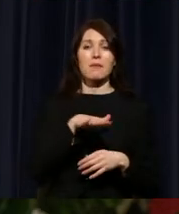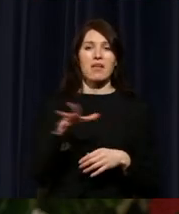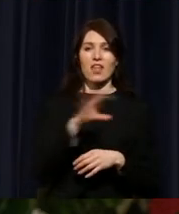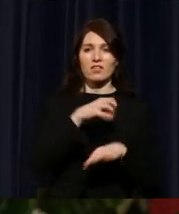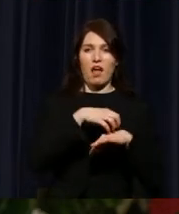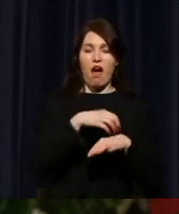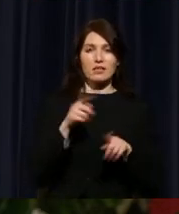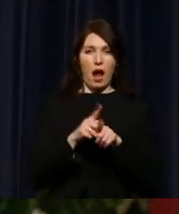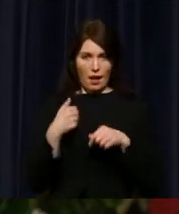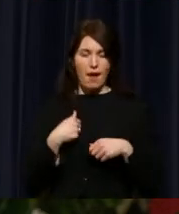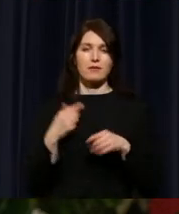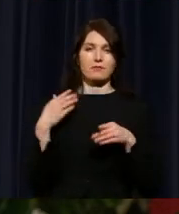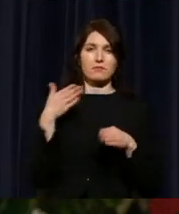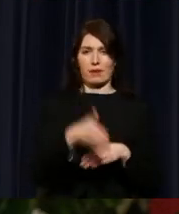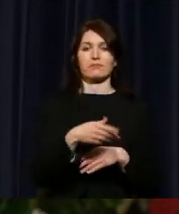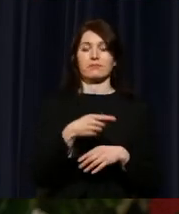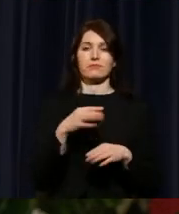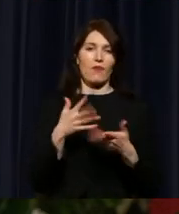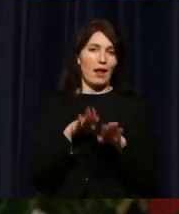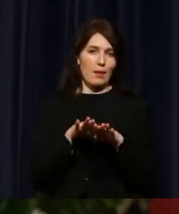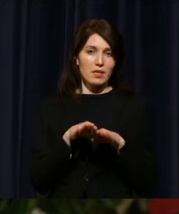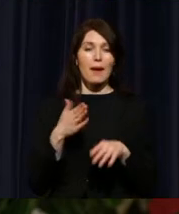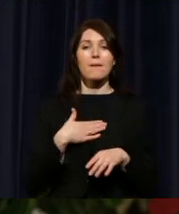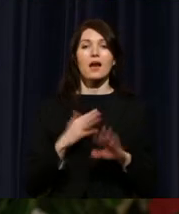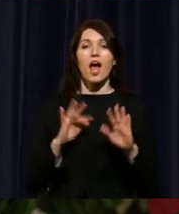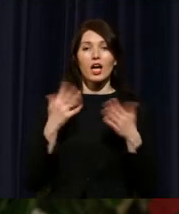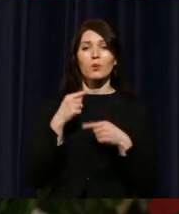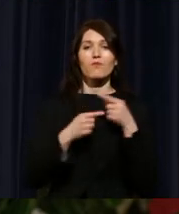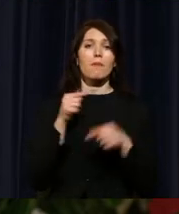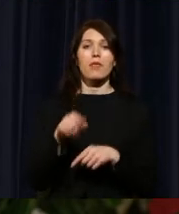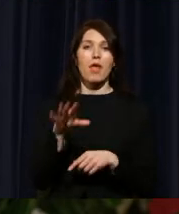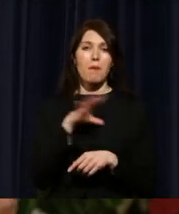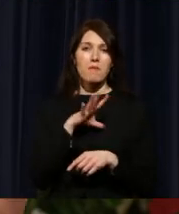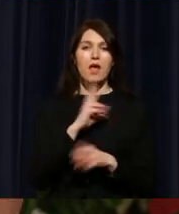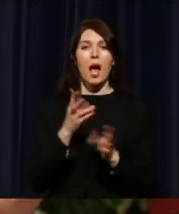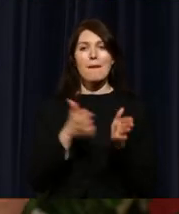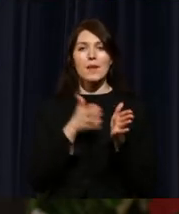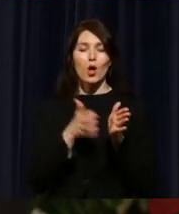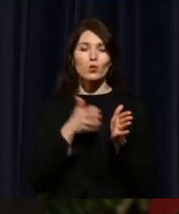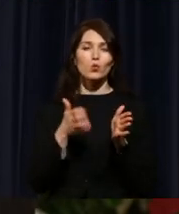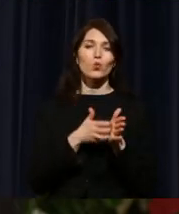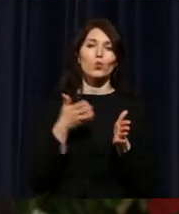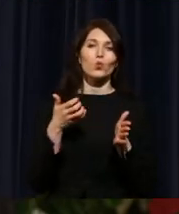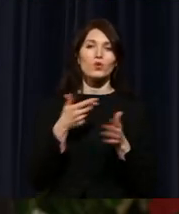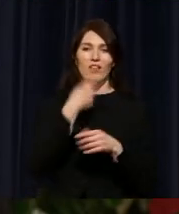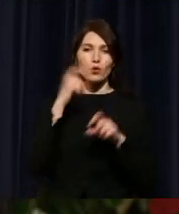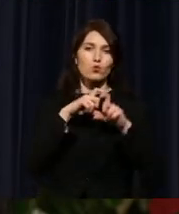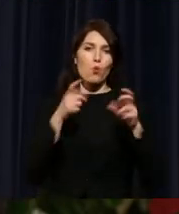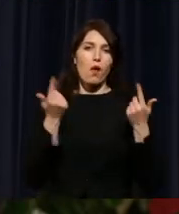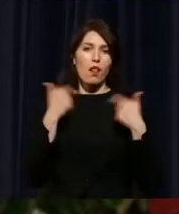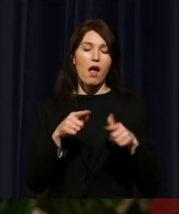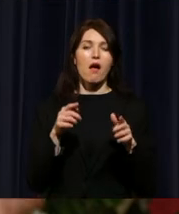vai tam līdzīgi. Nu, tad, te, piemēram, manā gadījumā vienmēr ir bijis tas, ka trūkst, varbūt, tāds, nu, vidusskolas laikā